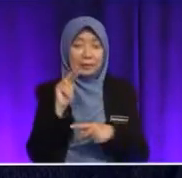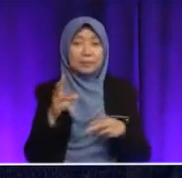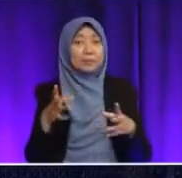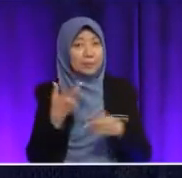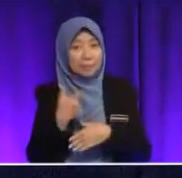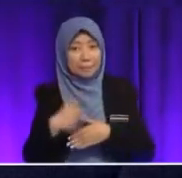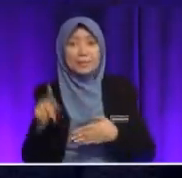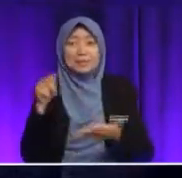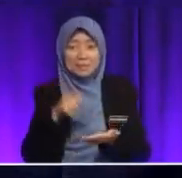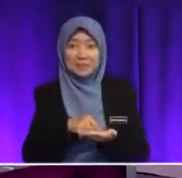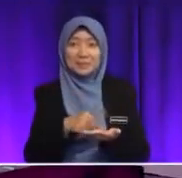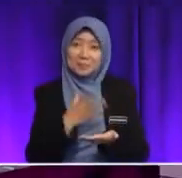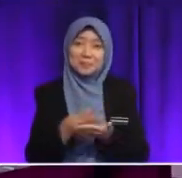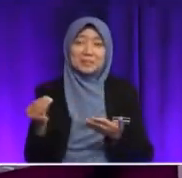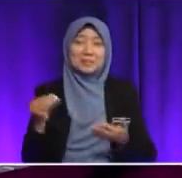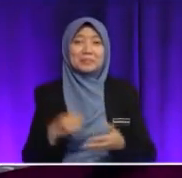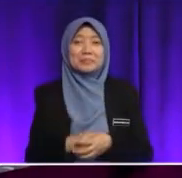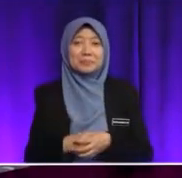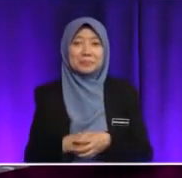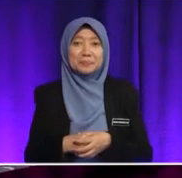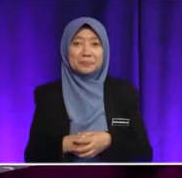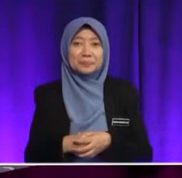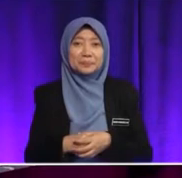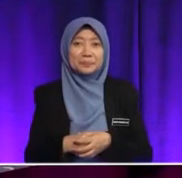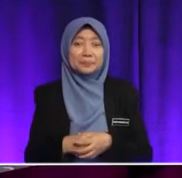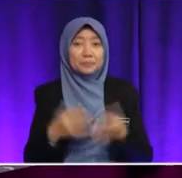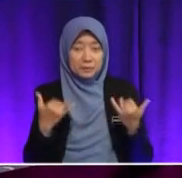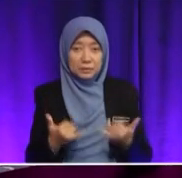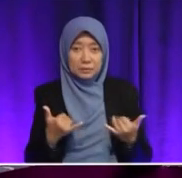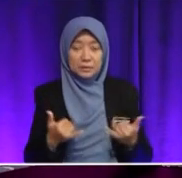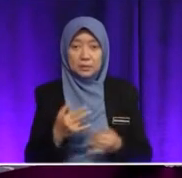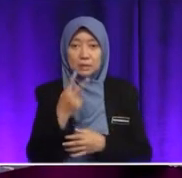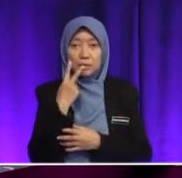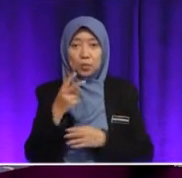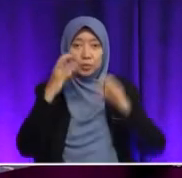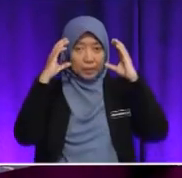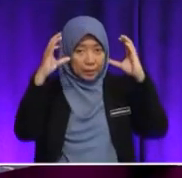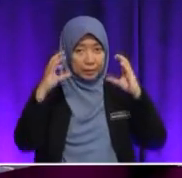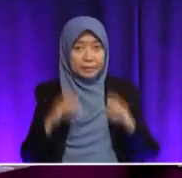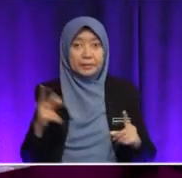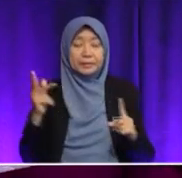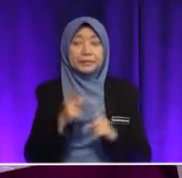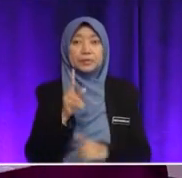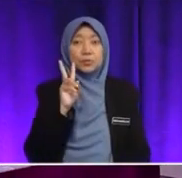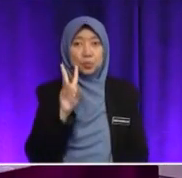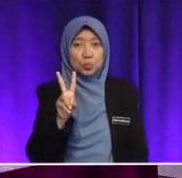rayeuk aja hahaha oke Hai nah garachie petunjuk cara yang kedua boleh